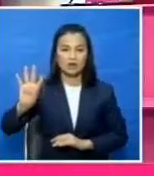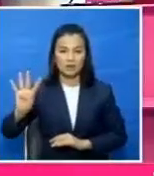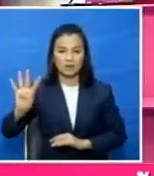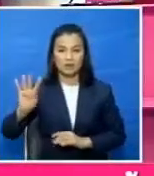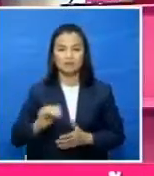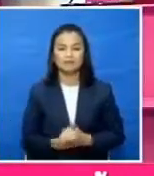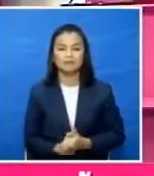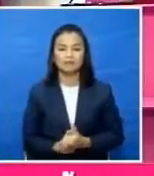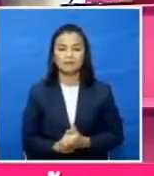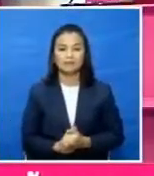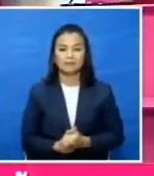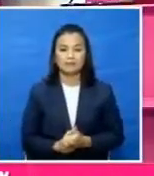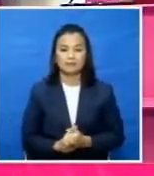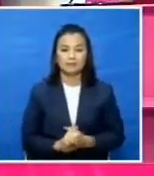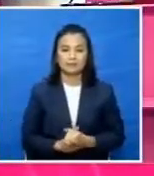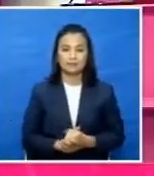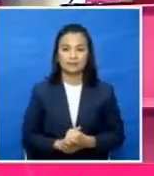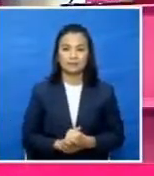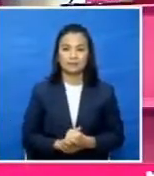4332594